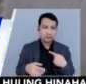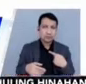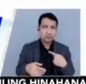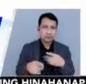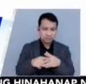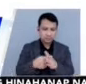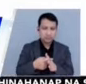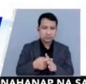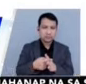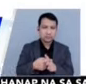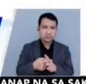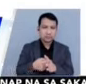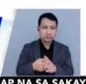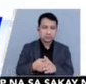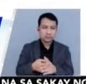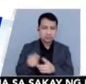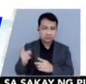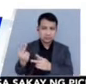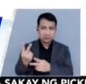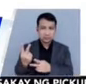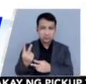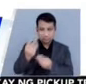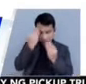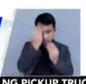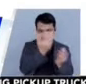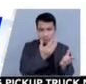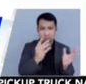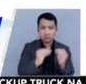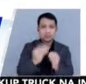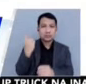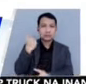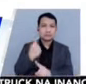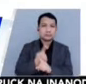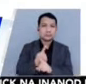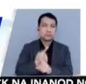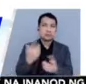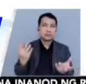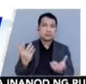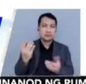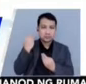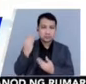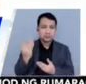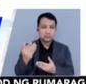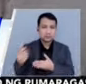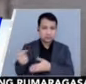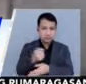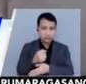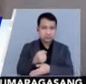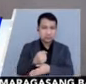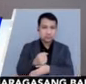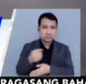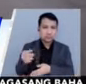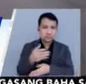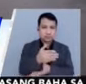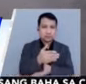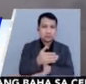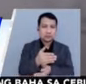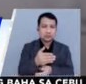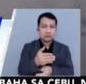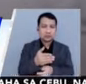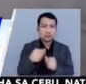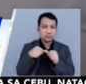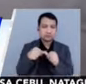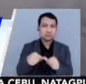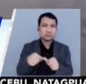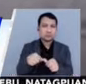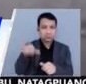ikanta, ng dalawang nahuling individual noong isang buwan kung saan sila umaangkat ng mga gamit sa ilegal na pangingisda. Patuloy namin sinisikap na makuro